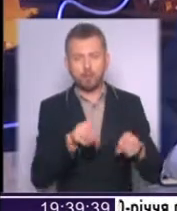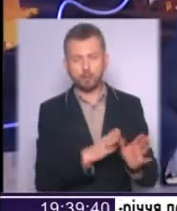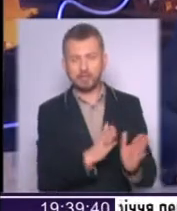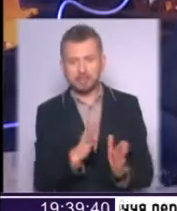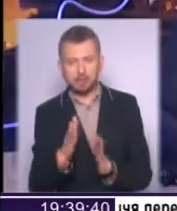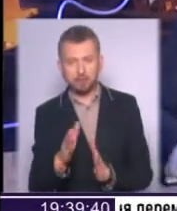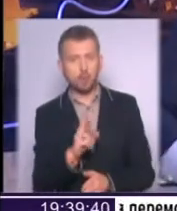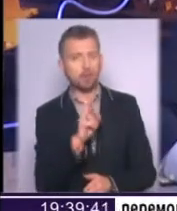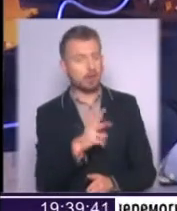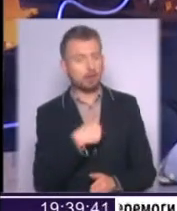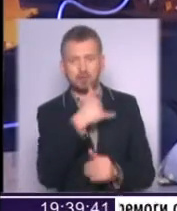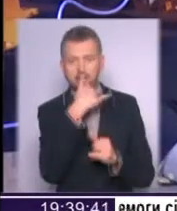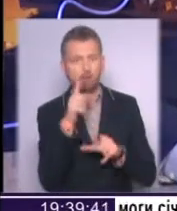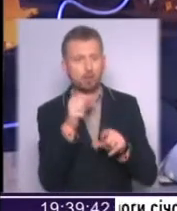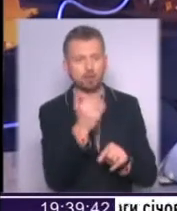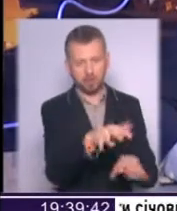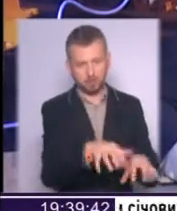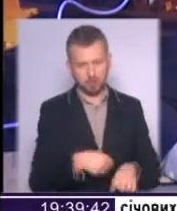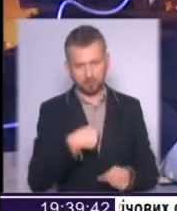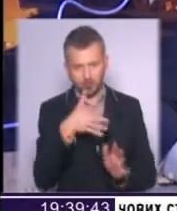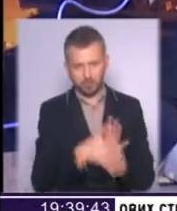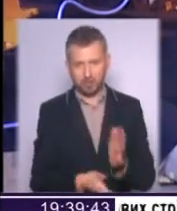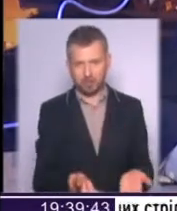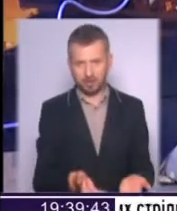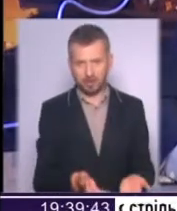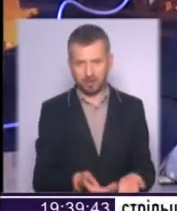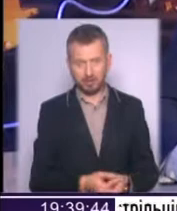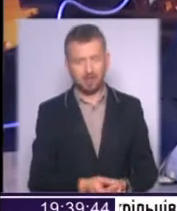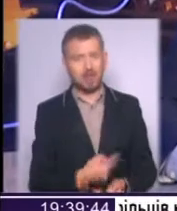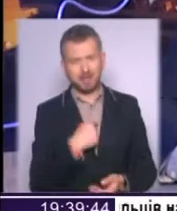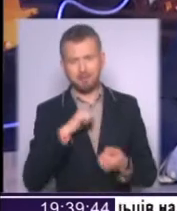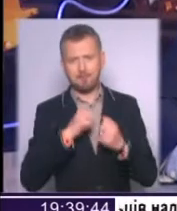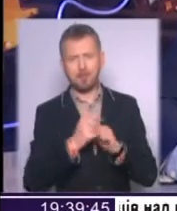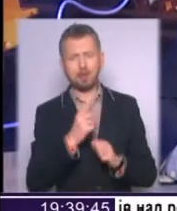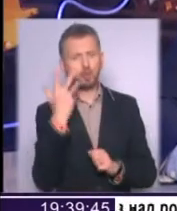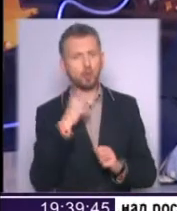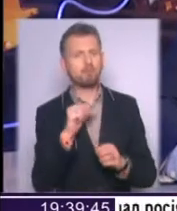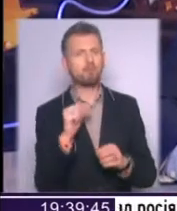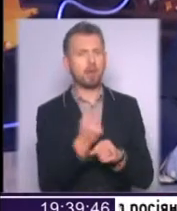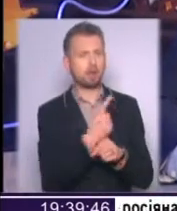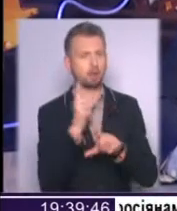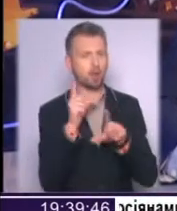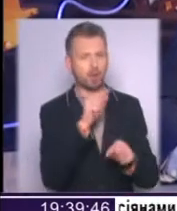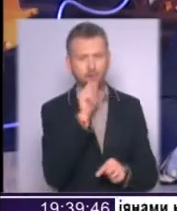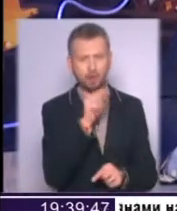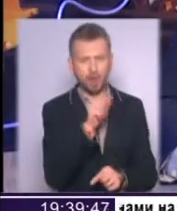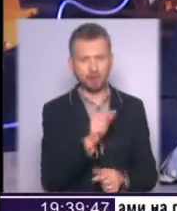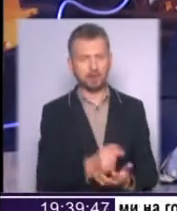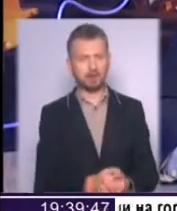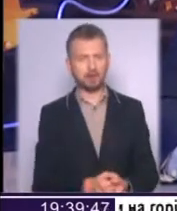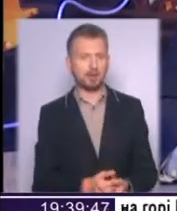Як? Я не можу поїхати вас забрати, ви розумієте. Я пам'ятаю, що коли вперше поїхав в Луганськ,